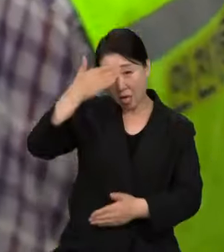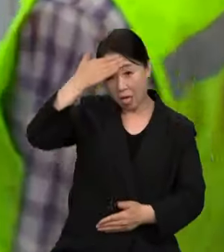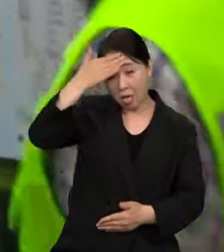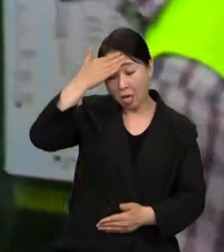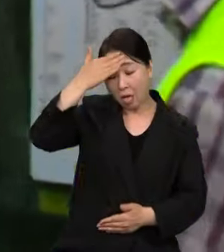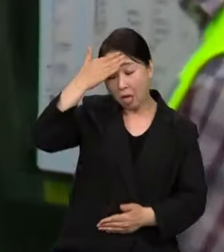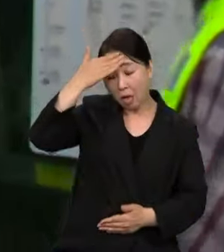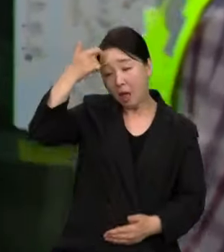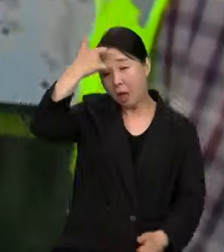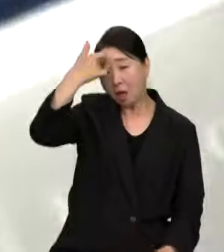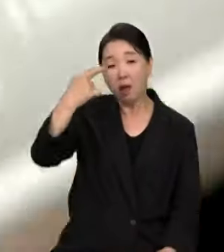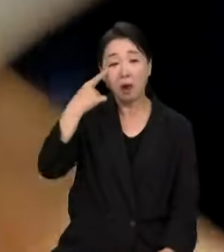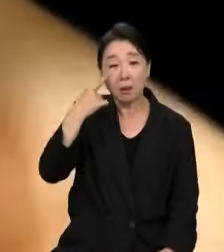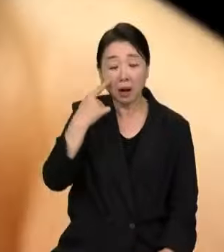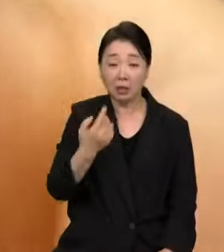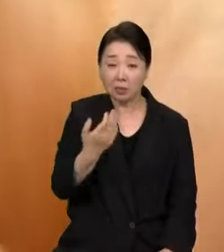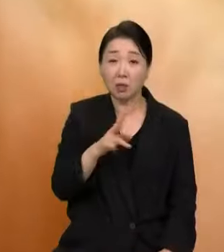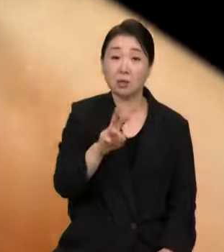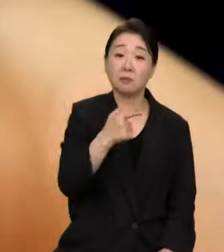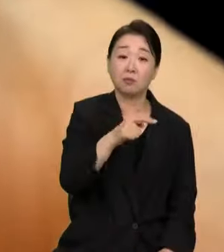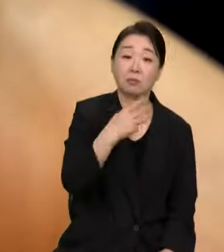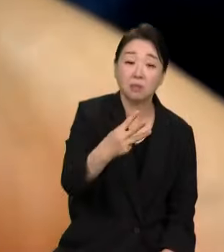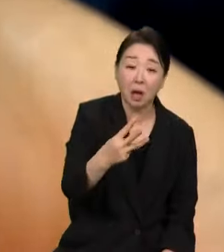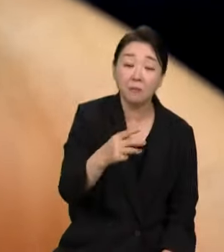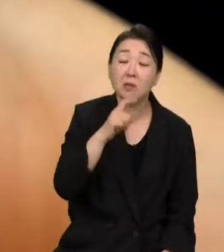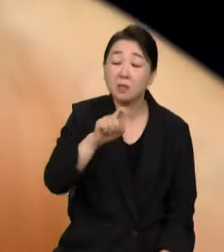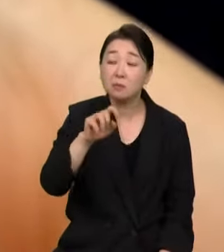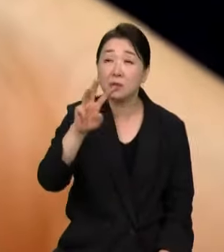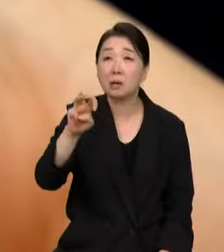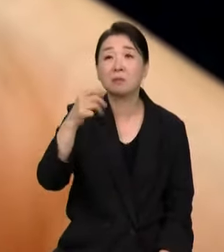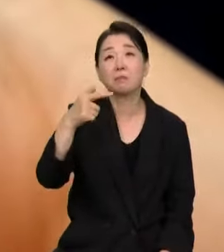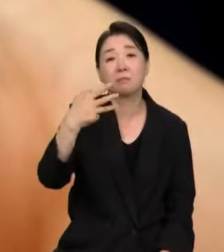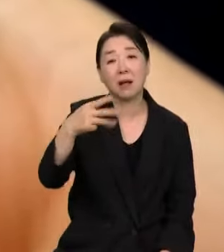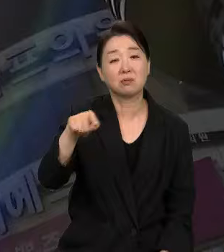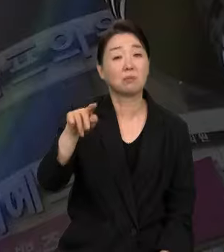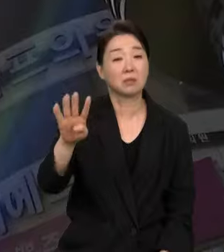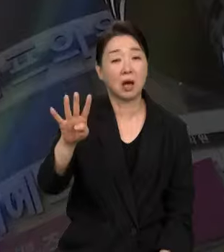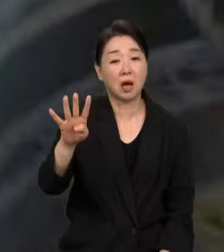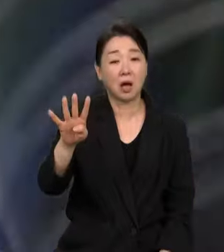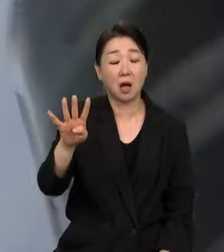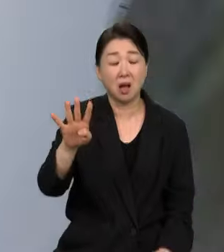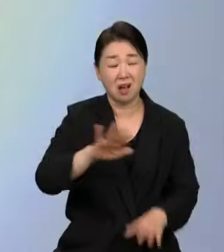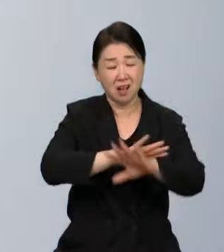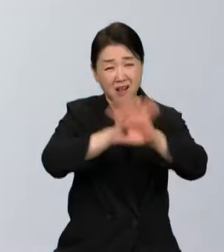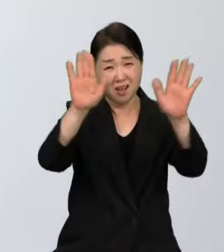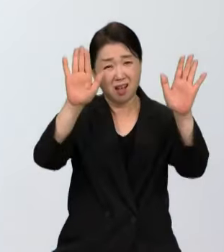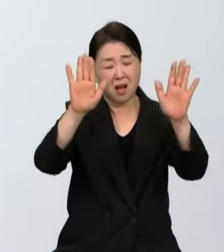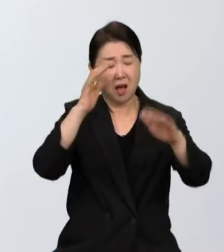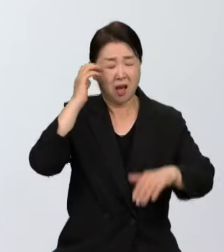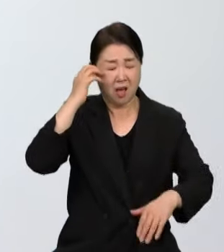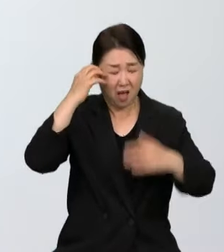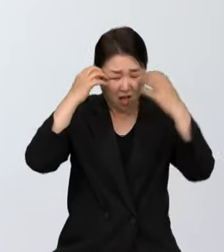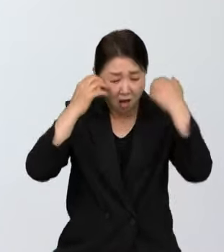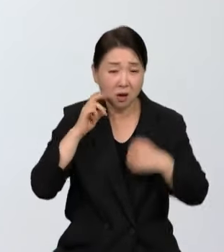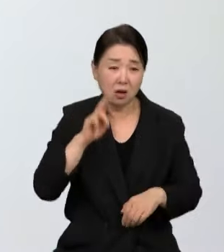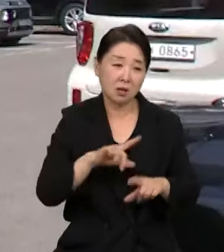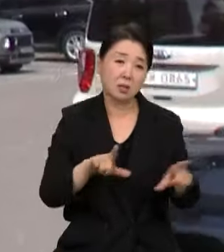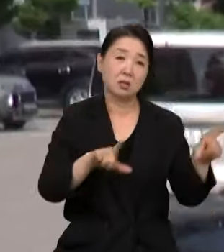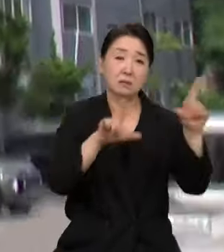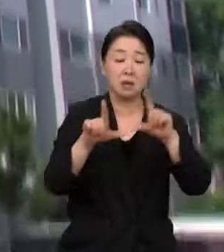직전 36.3도, 10분 만에 38.4도가 됐습니다. 한낮은 더 덥고 시민 일상은 더